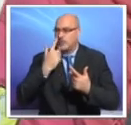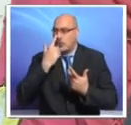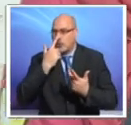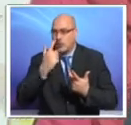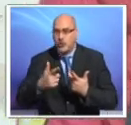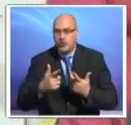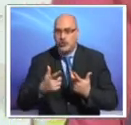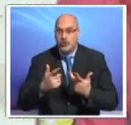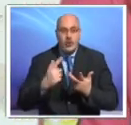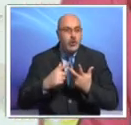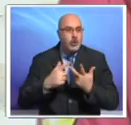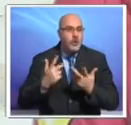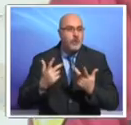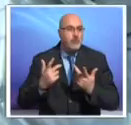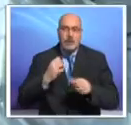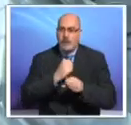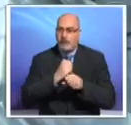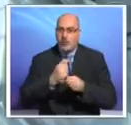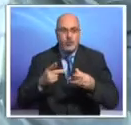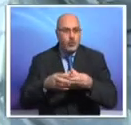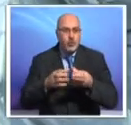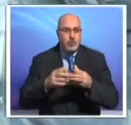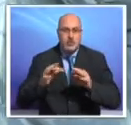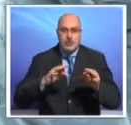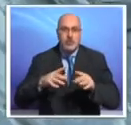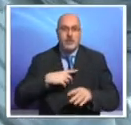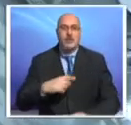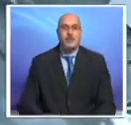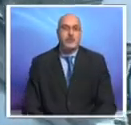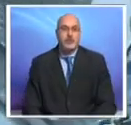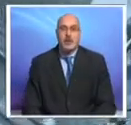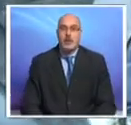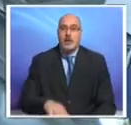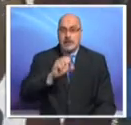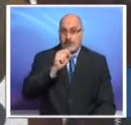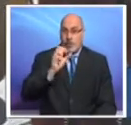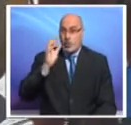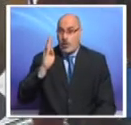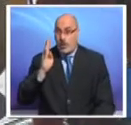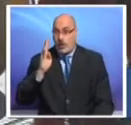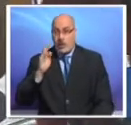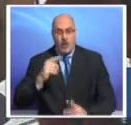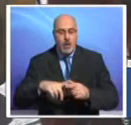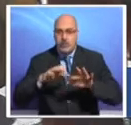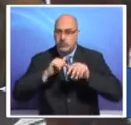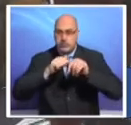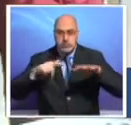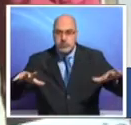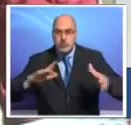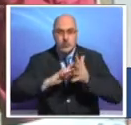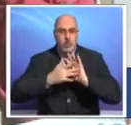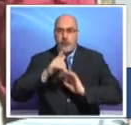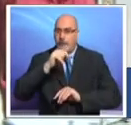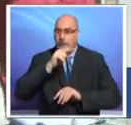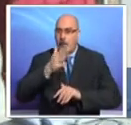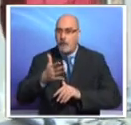ما عادش كما بكري، فيه إمكانيات درك فيه تكنولوجيا عالية. المهندسة صفية بورقعة صداها يمتد لكل امرأة في